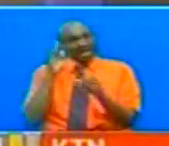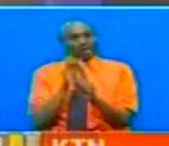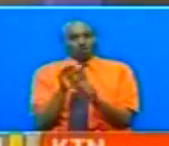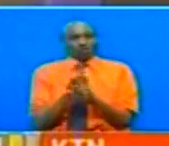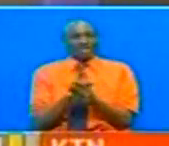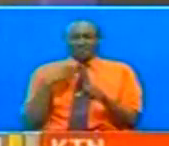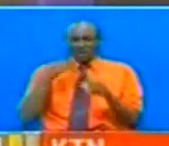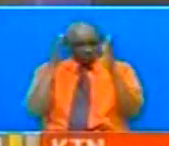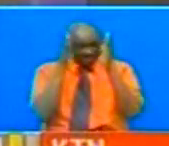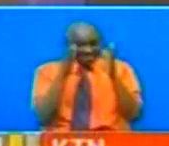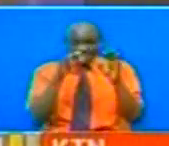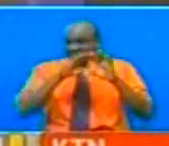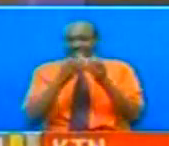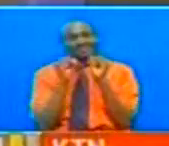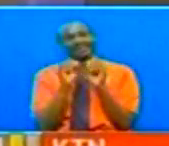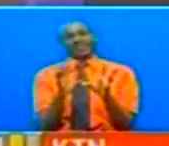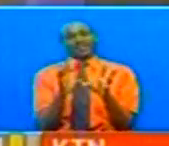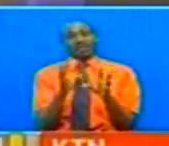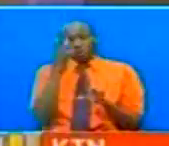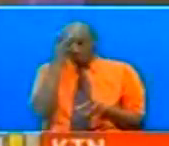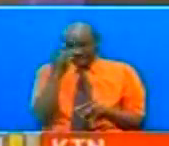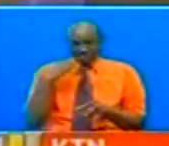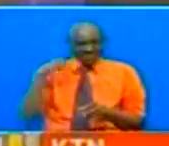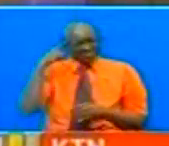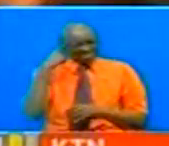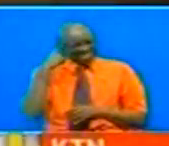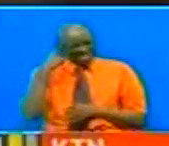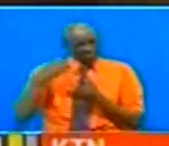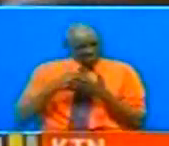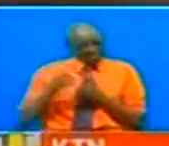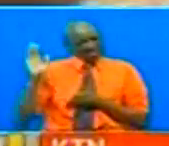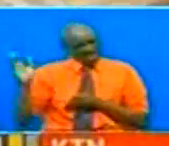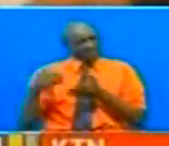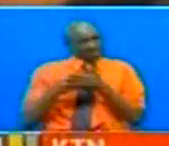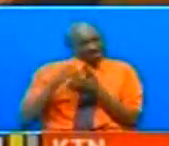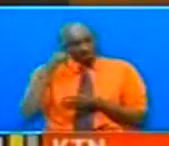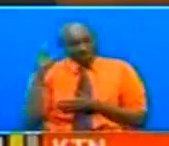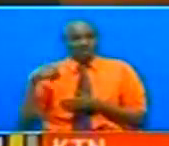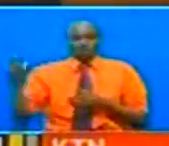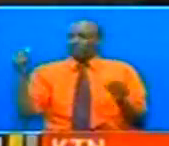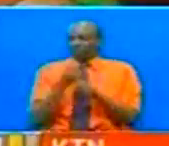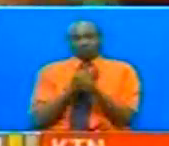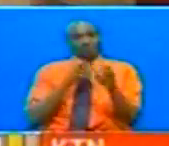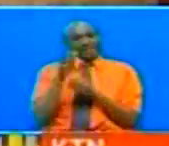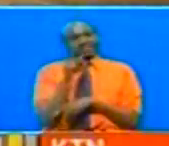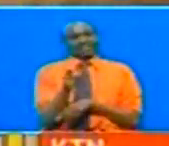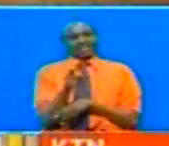My concentration ingekuwa low cause nafikiria sana. I couldn't manage having